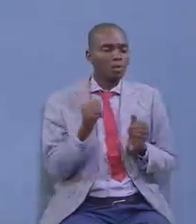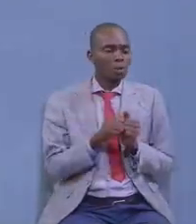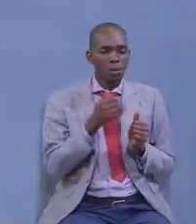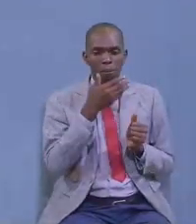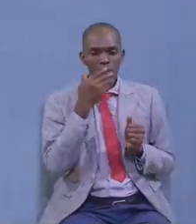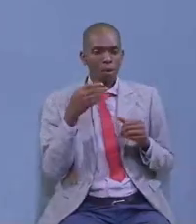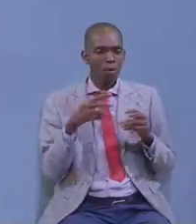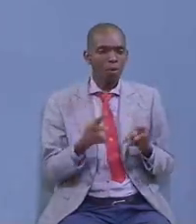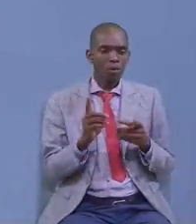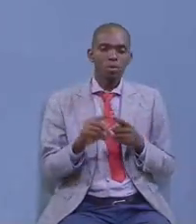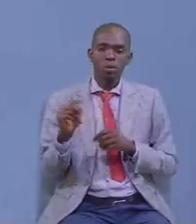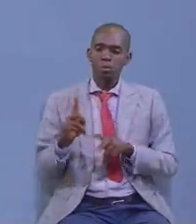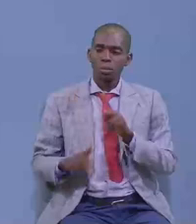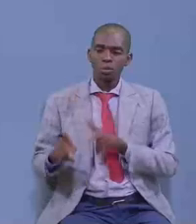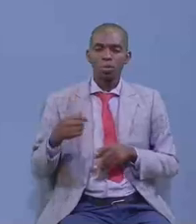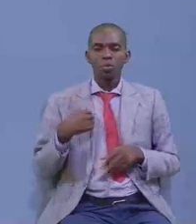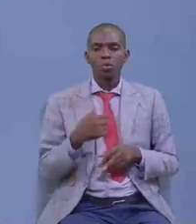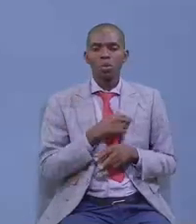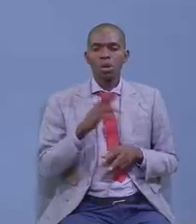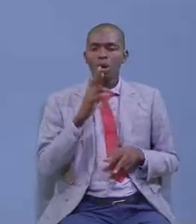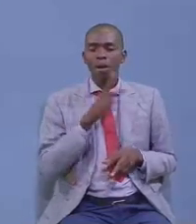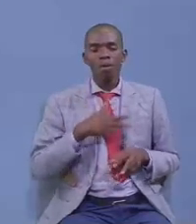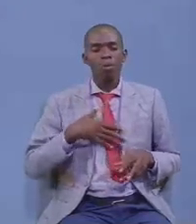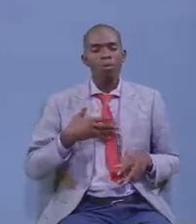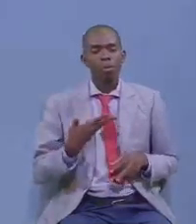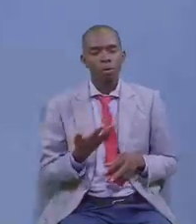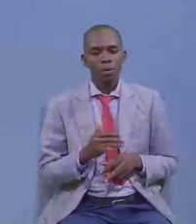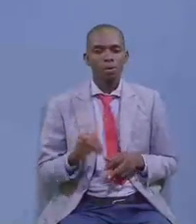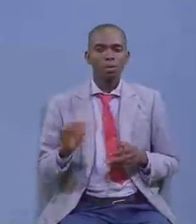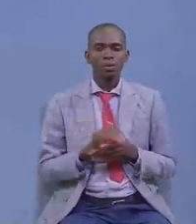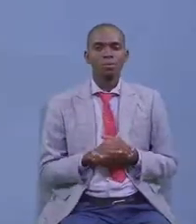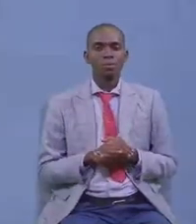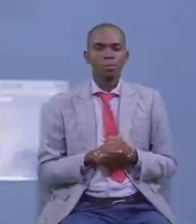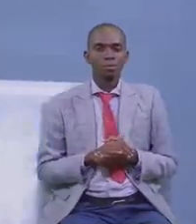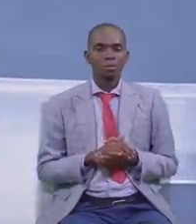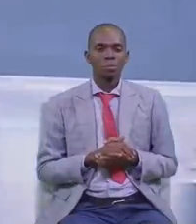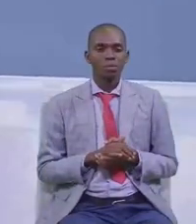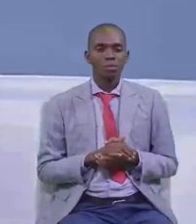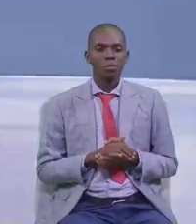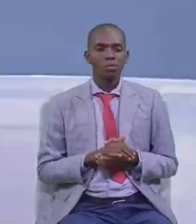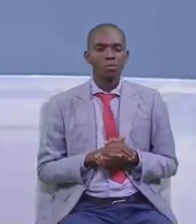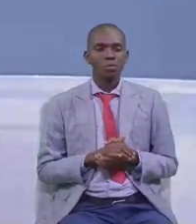Ceux qui font donnent leur meilleur avec les meilleures méthodes envers ceux qui sont disposés.